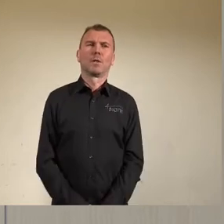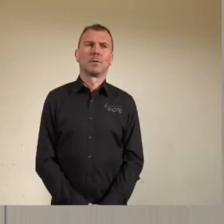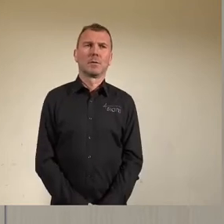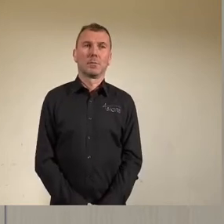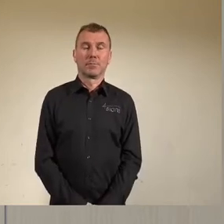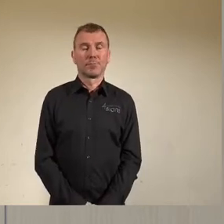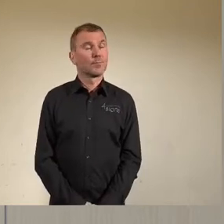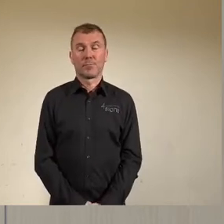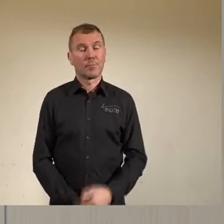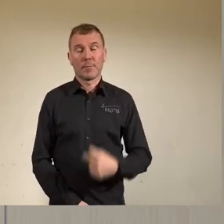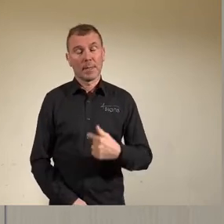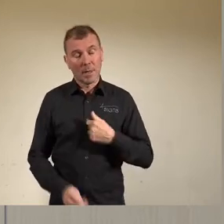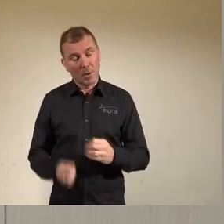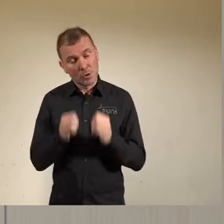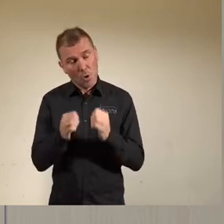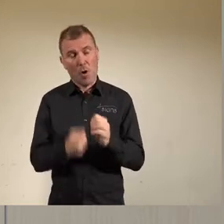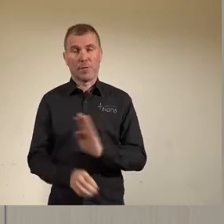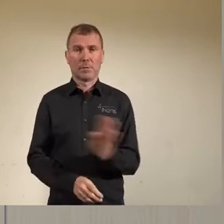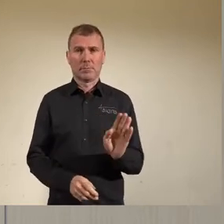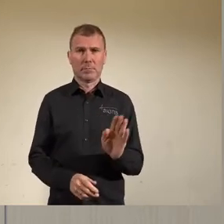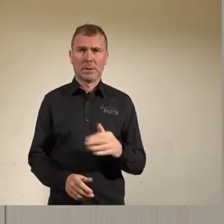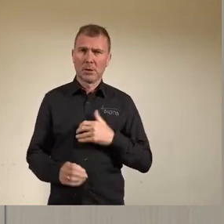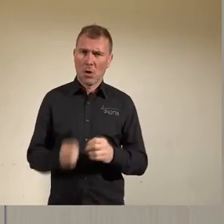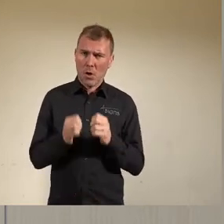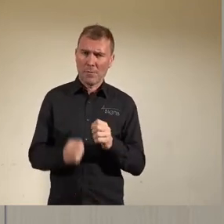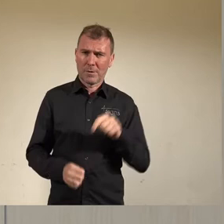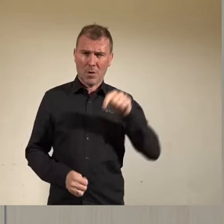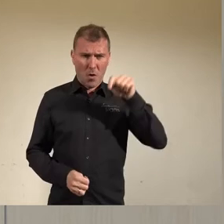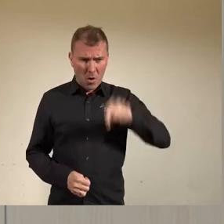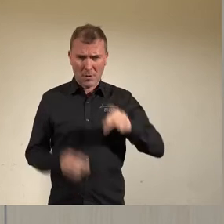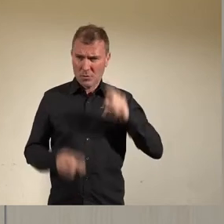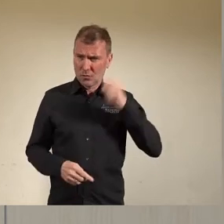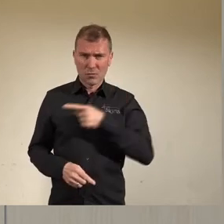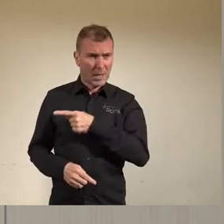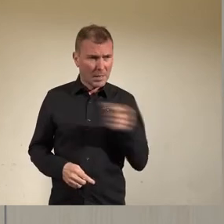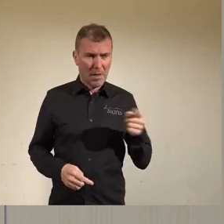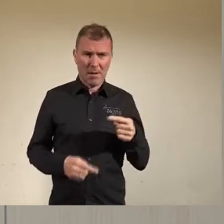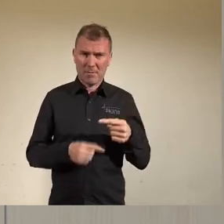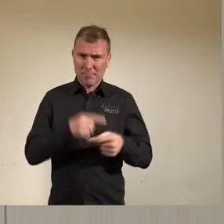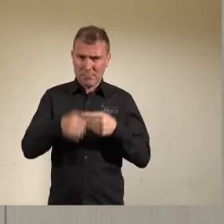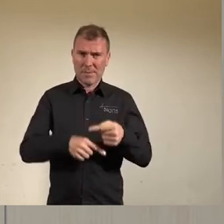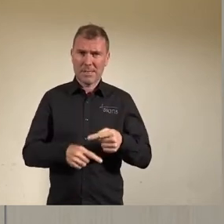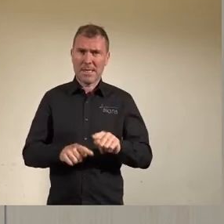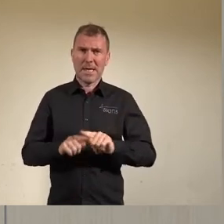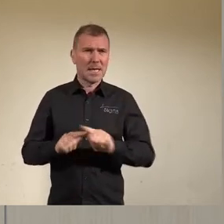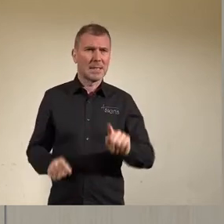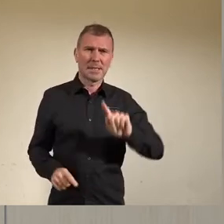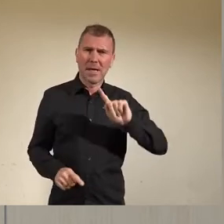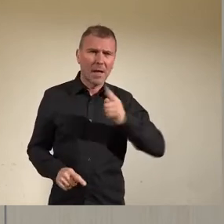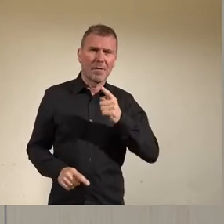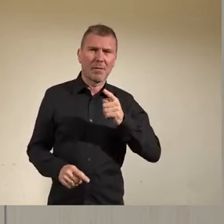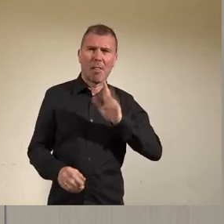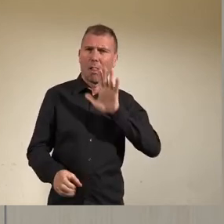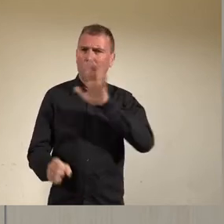Ich hoffe vielmehr, und das ist meine wirkliche Hoffnung, dass das, was heute in diesem Stadtrat geschieht, nicht wieder klein geredet